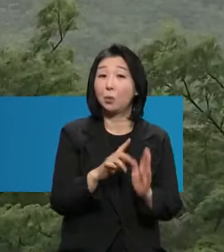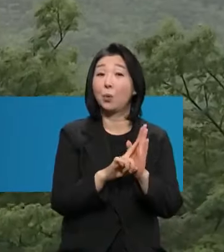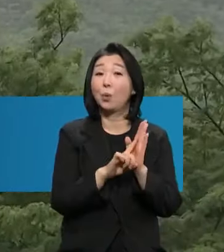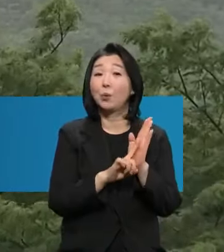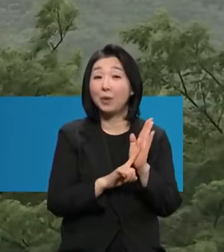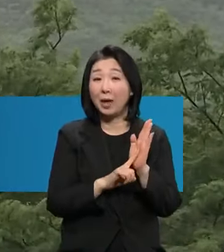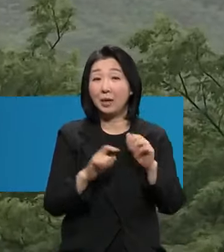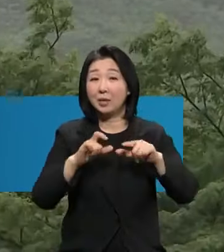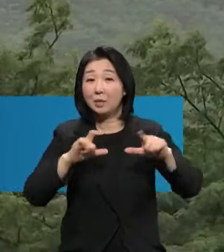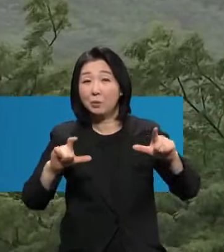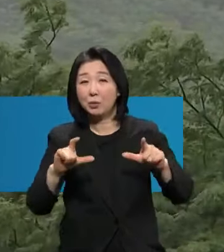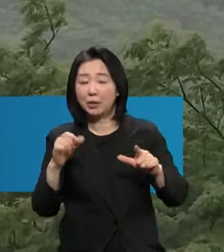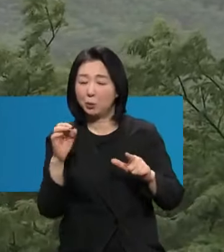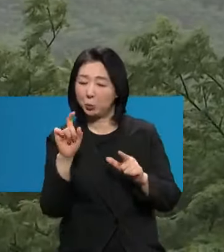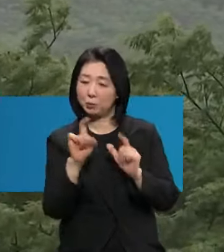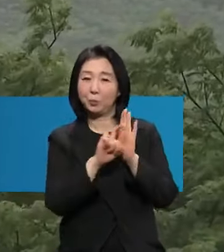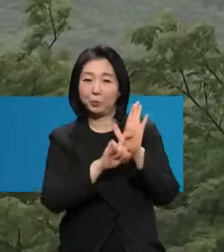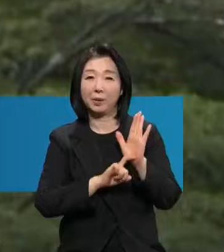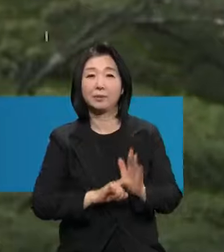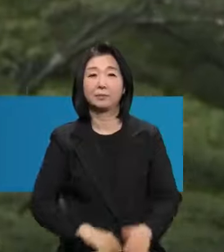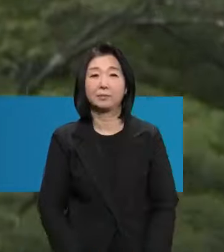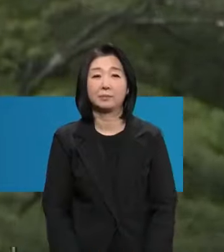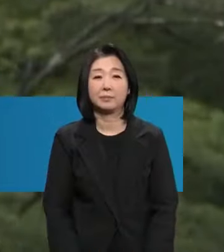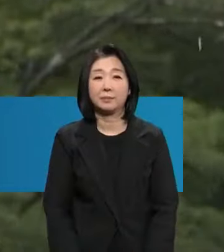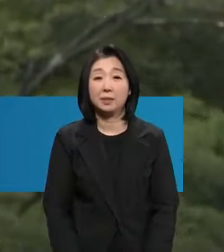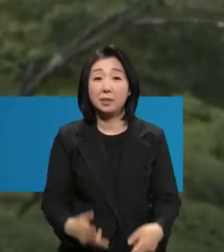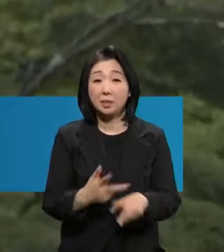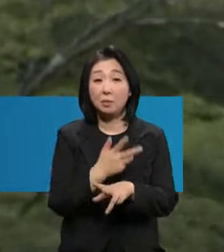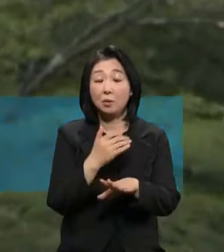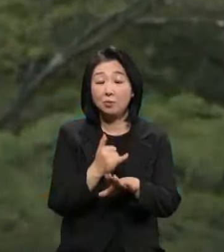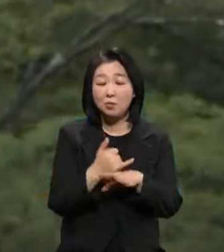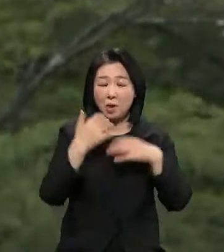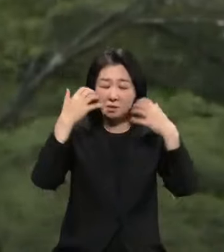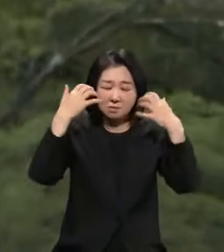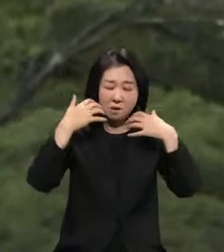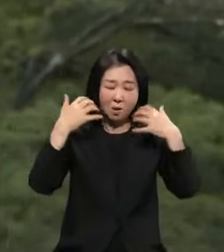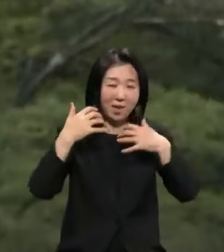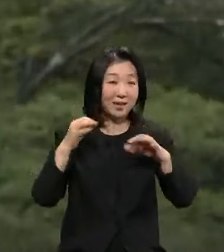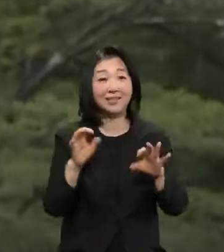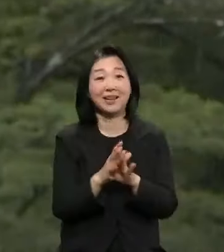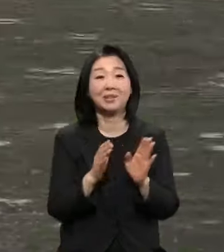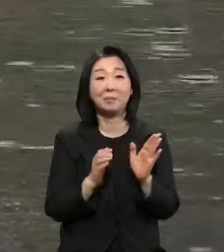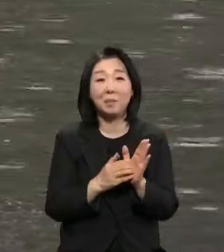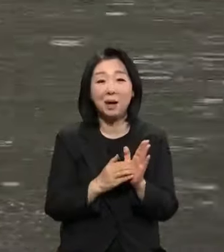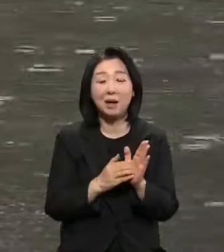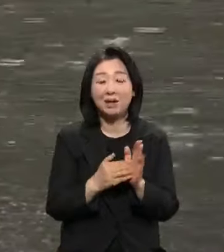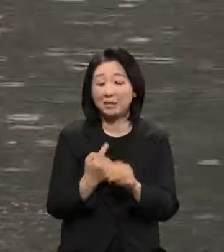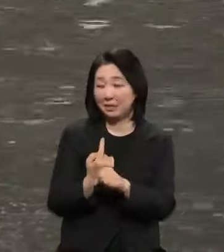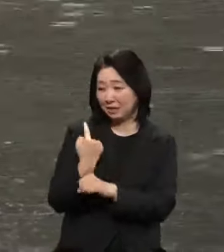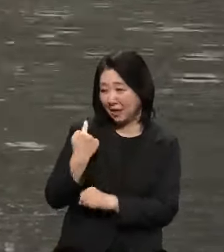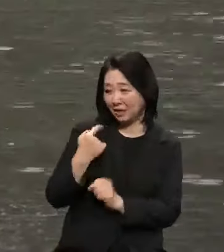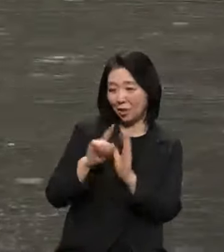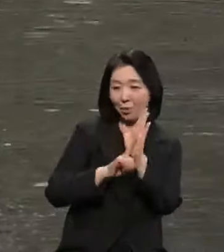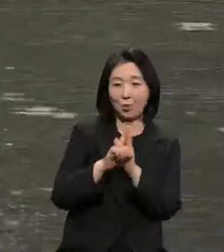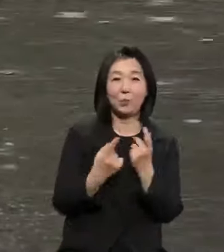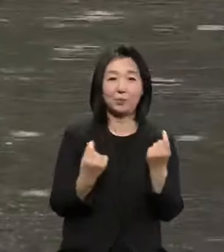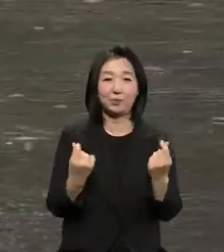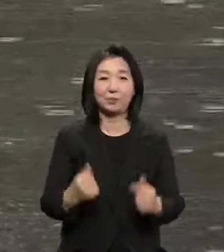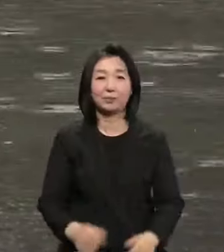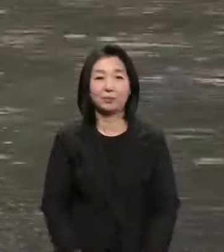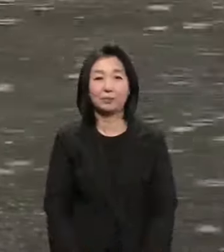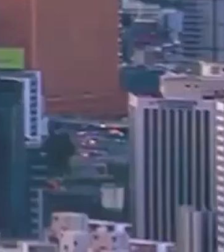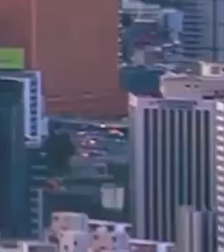일부 지역에선 10도가량 내려가겠습니다. 이번 주엔 때이른 더위가 물러가면서 점차 예년 기온을 회복하겠습니다.